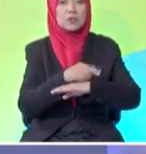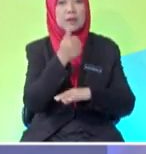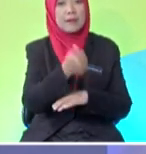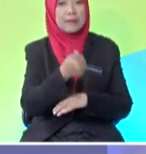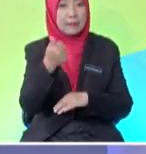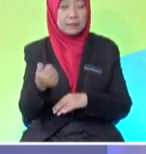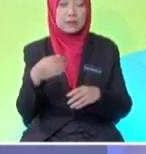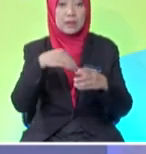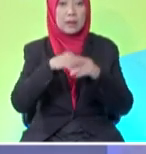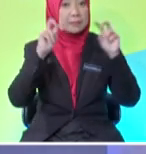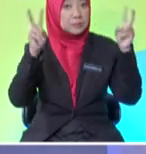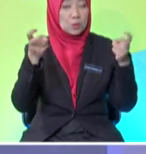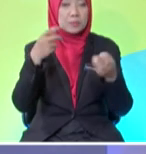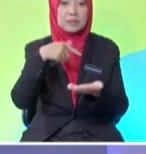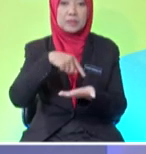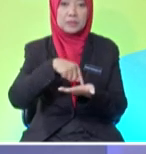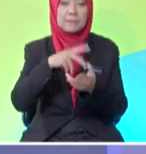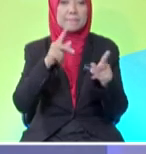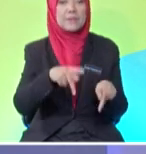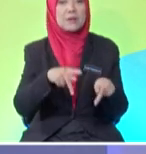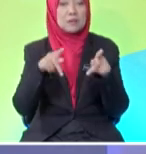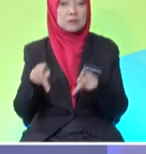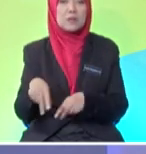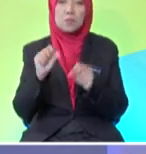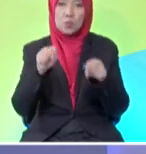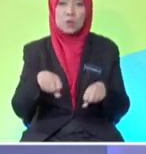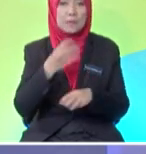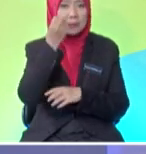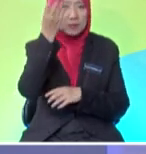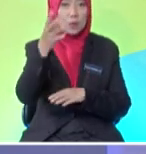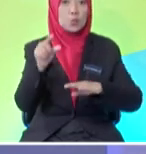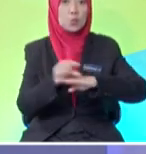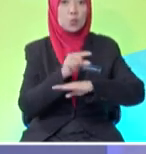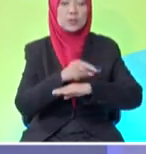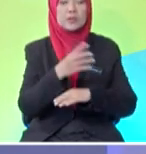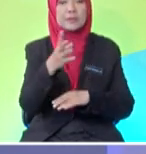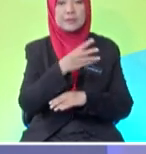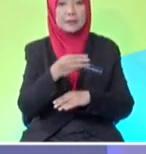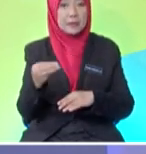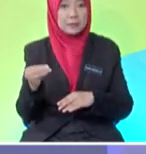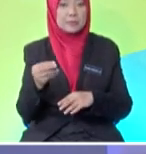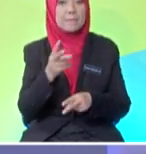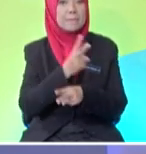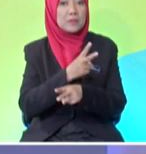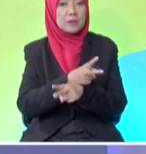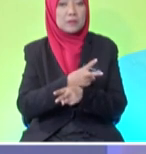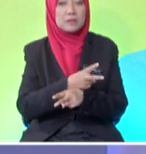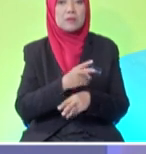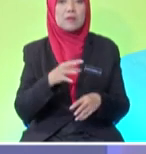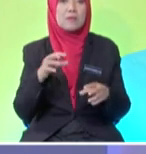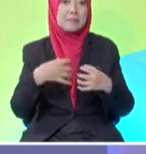dalam topik ini pelajar dapat menerangkan kaidah penggunaan dan juga penyelenggara alat dan mesin berdasarkan